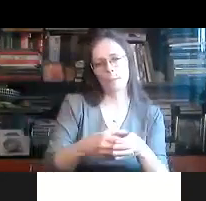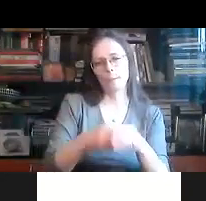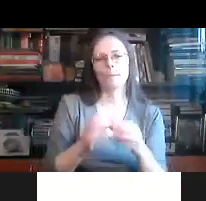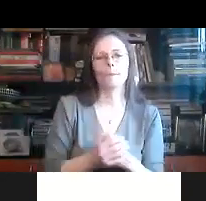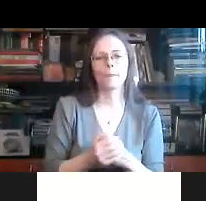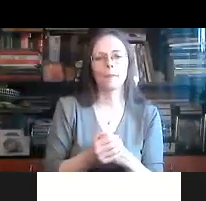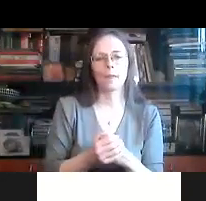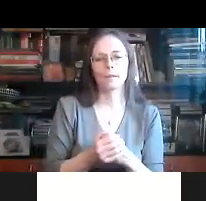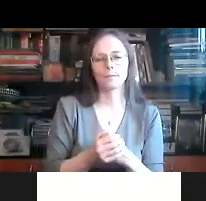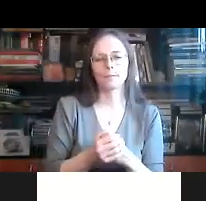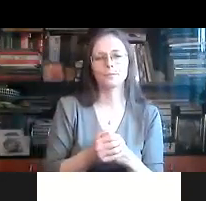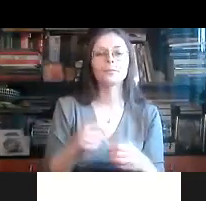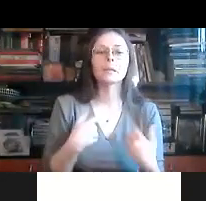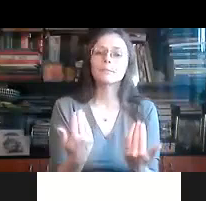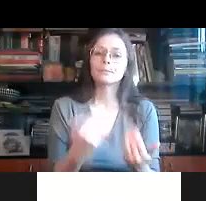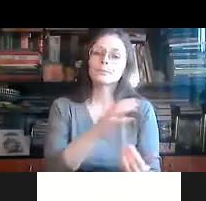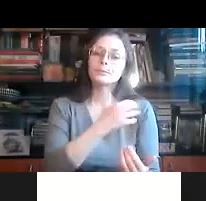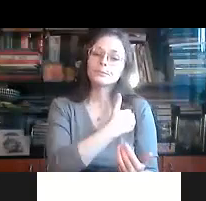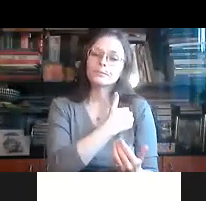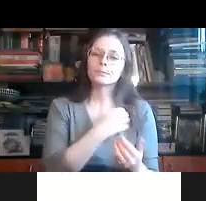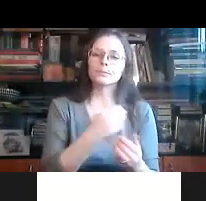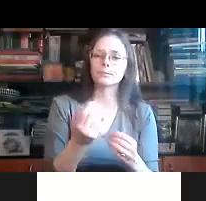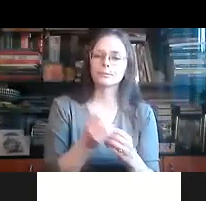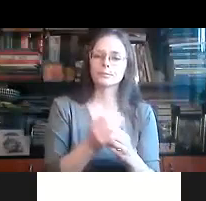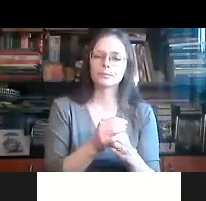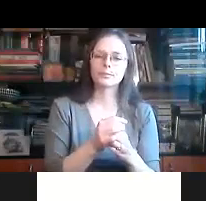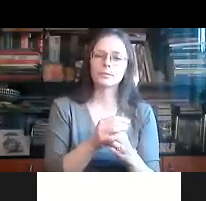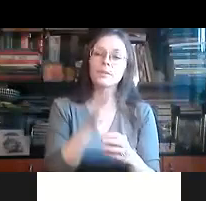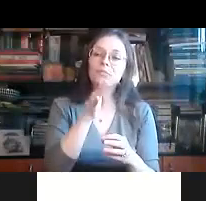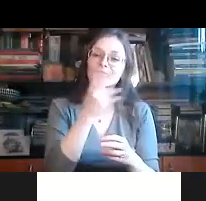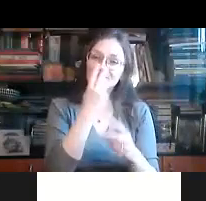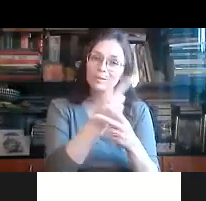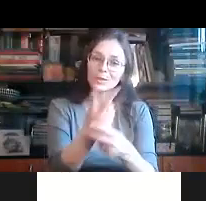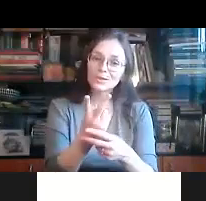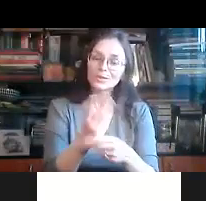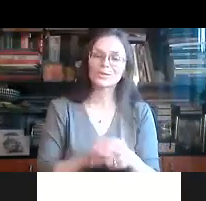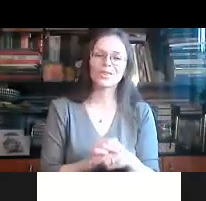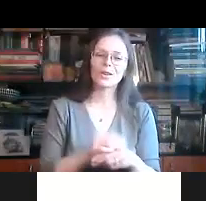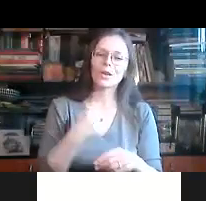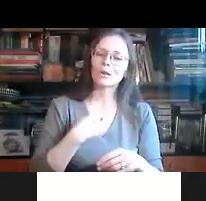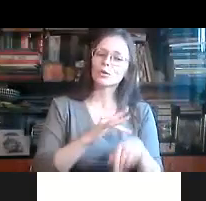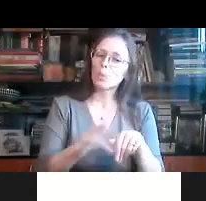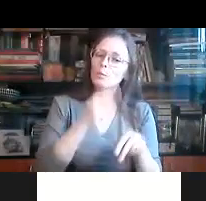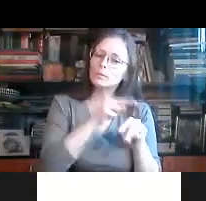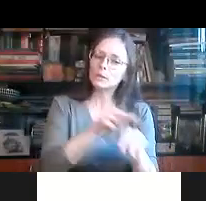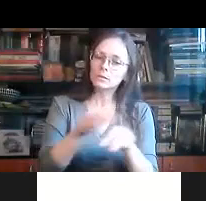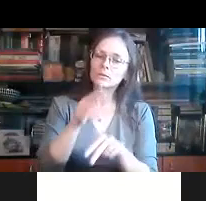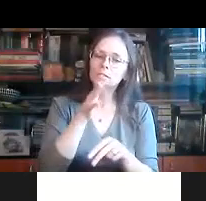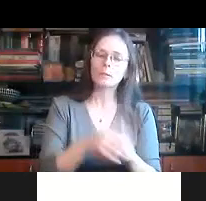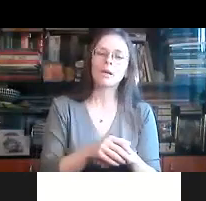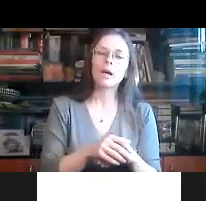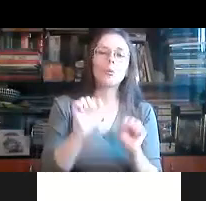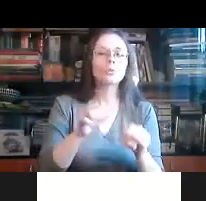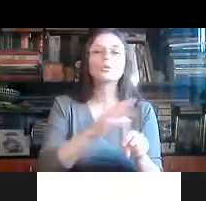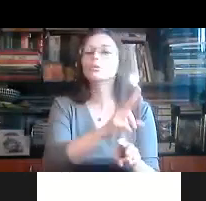хотела... я смотрю на время, я за ним строго слежу. Скажите, может быть, какие-то